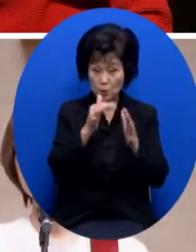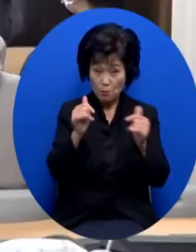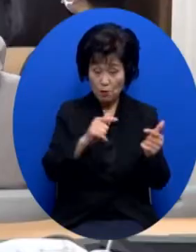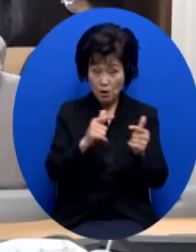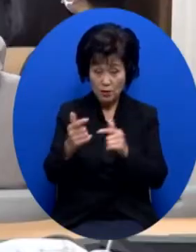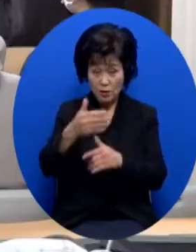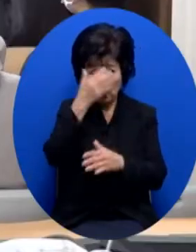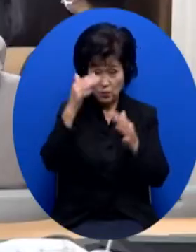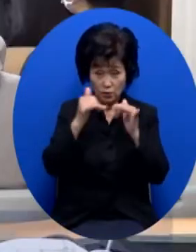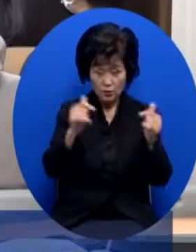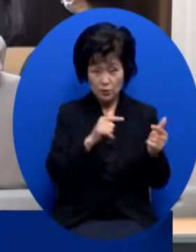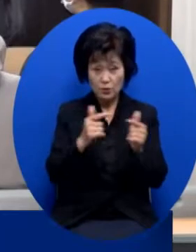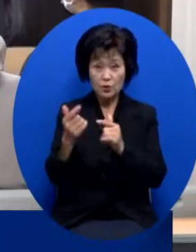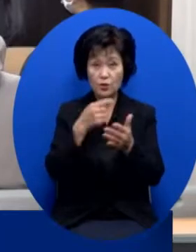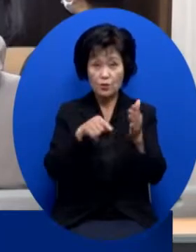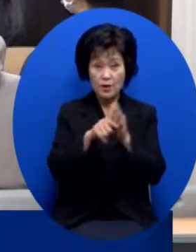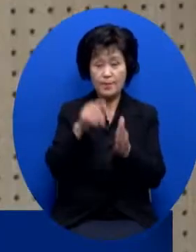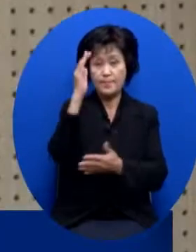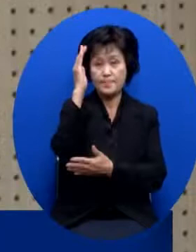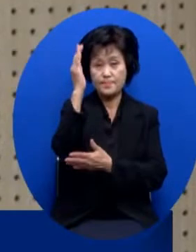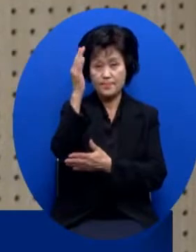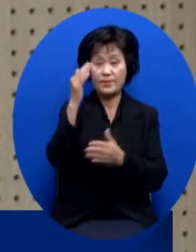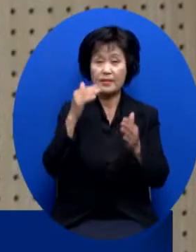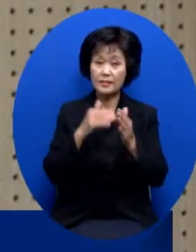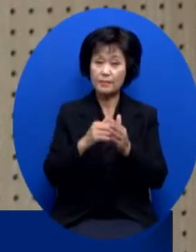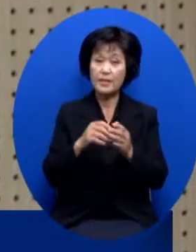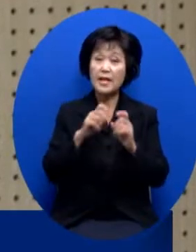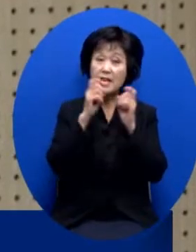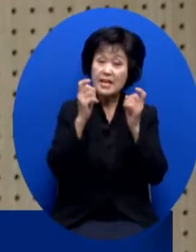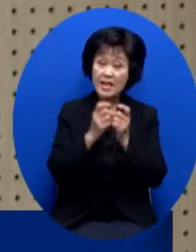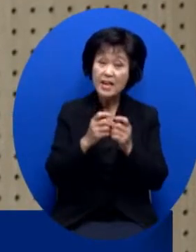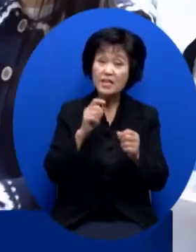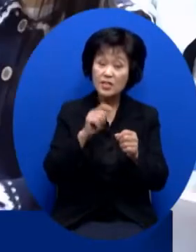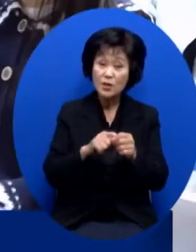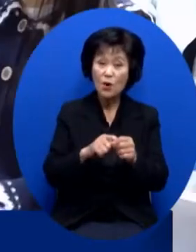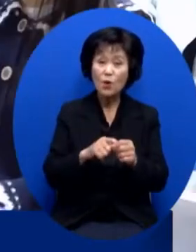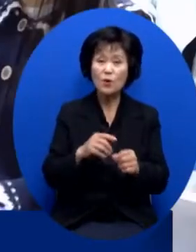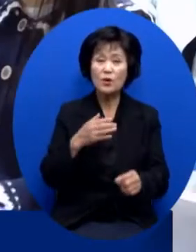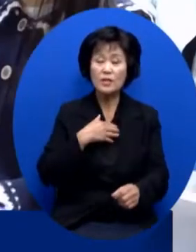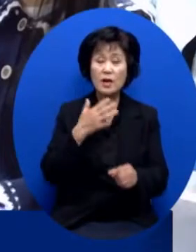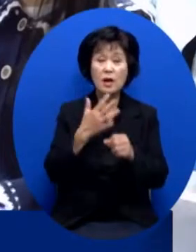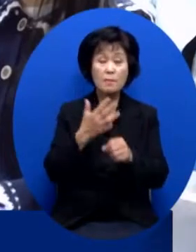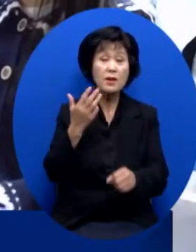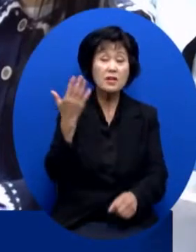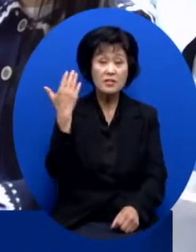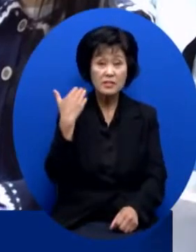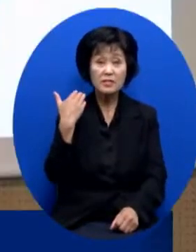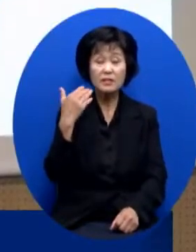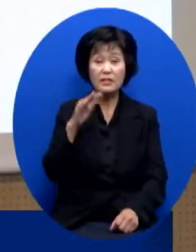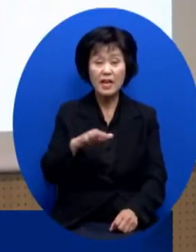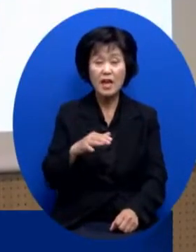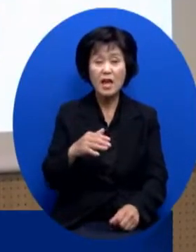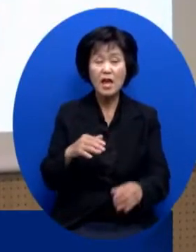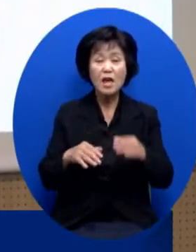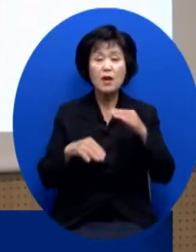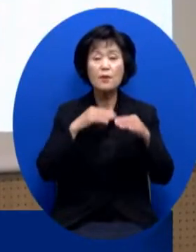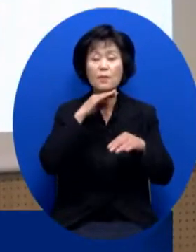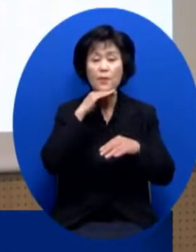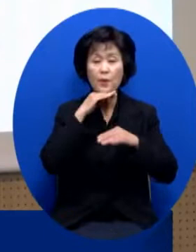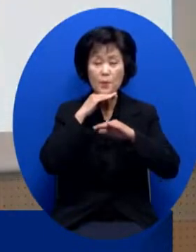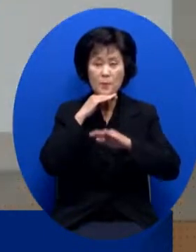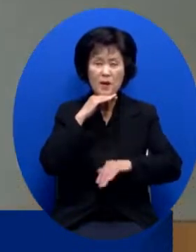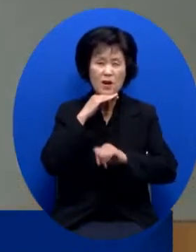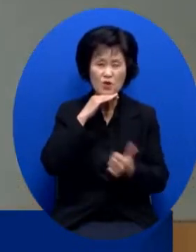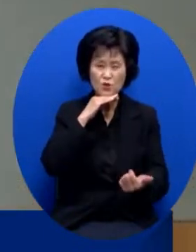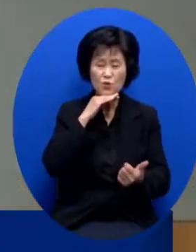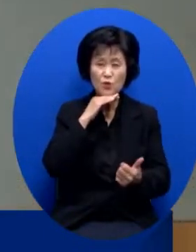강의했습니다. 개인적으로 8년 전에 이제 전신마비 진단을 받고 휠체어 타고 난 이후에 깨닫게 되었거든요. 오늘 오신